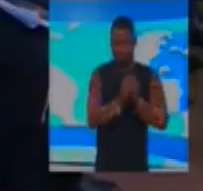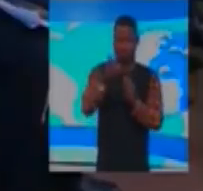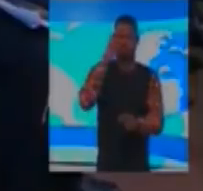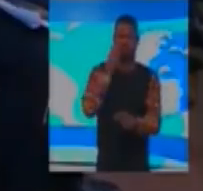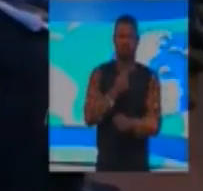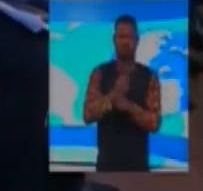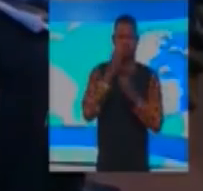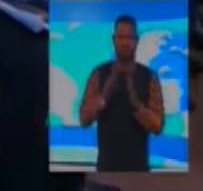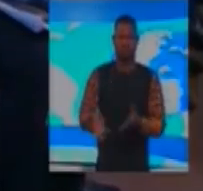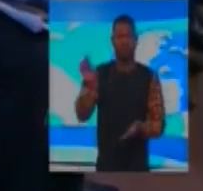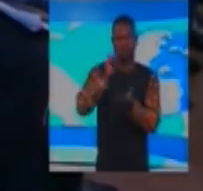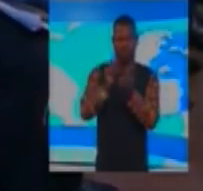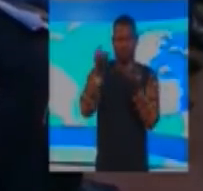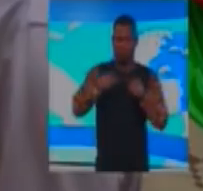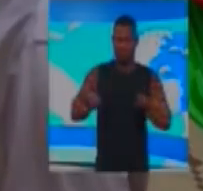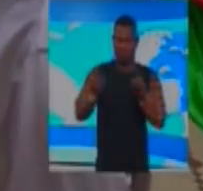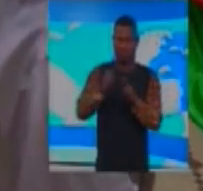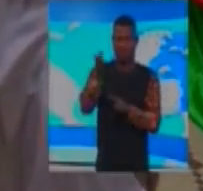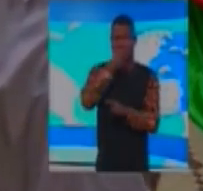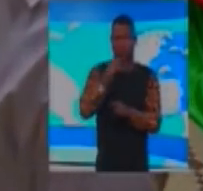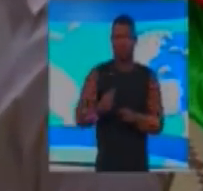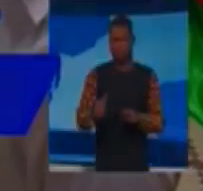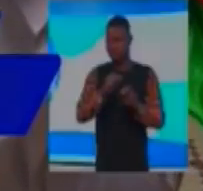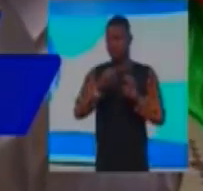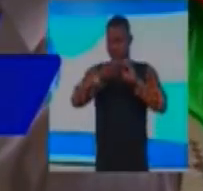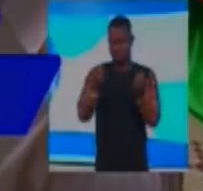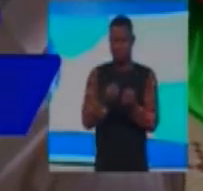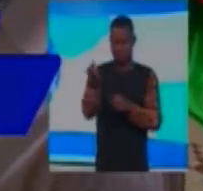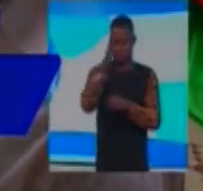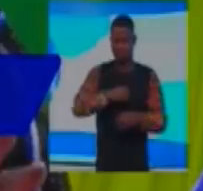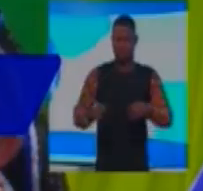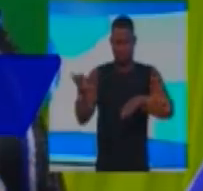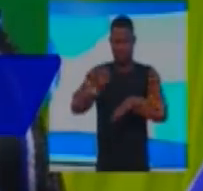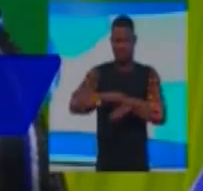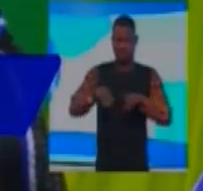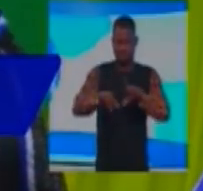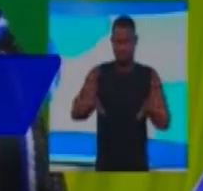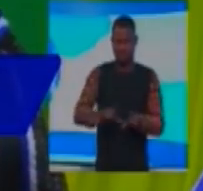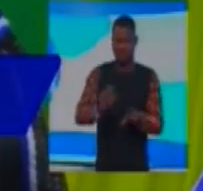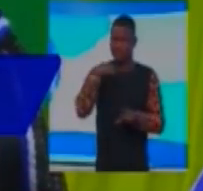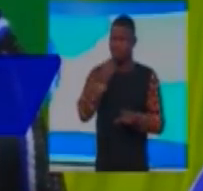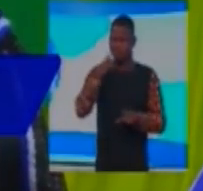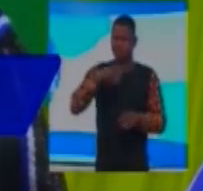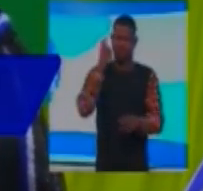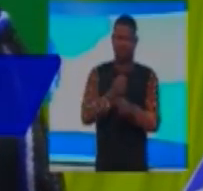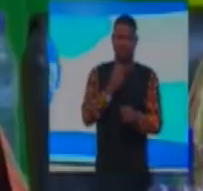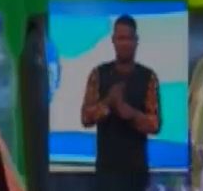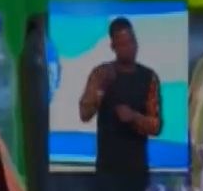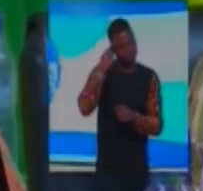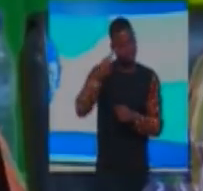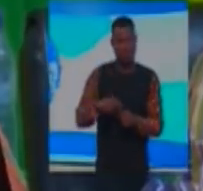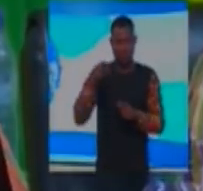acteurs. À cette rencontre, une cellule de veille renforcée a été mise en place. Une cellule qui devrait travailler pour